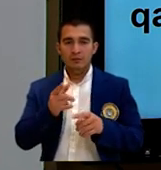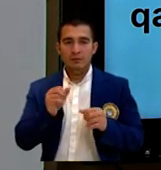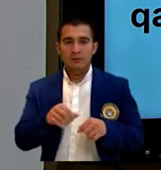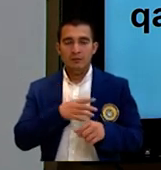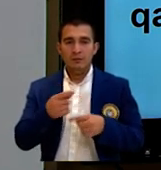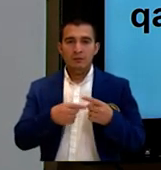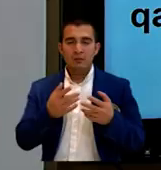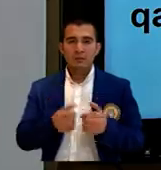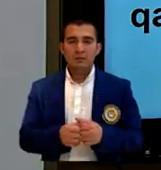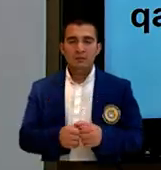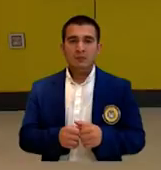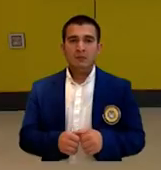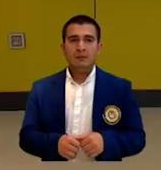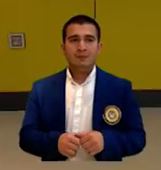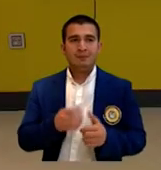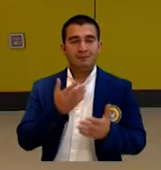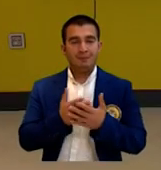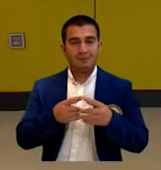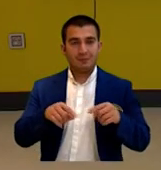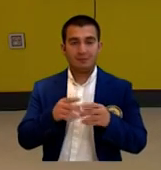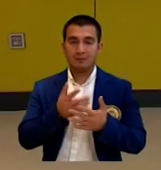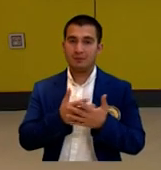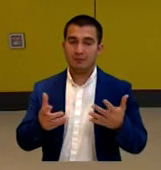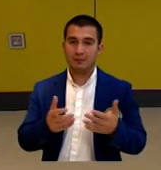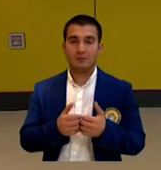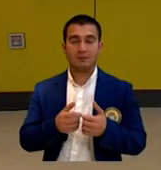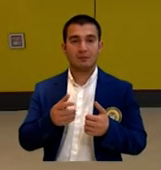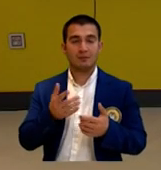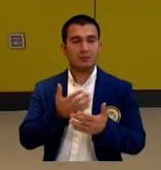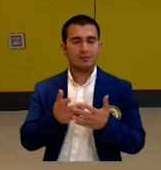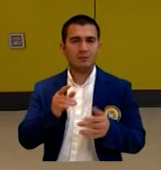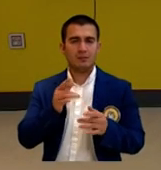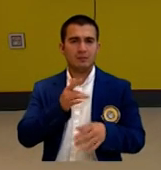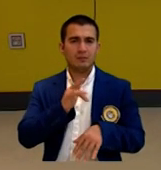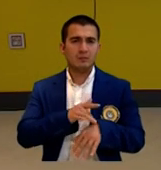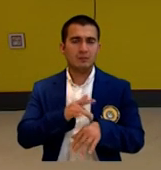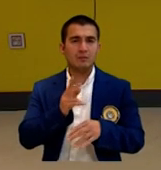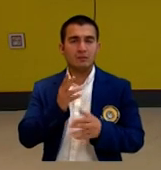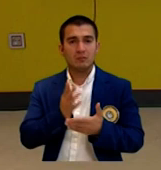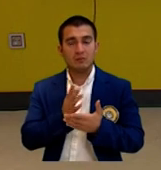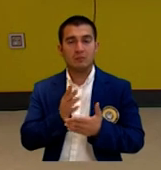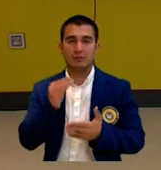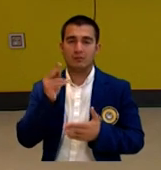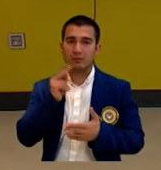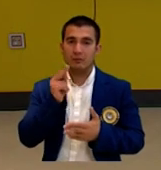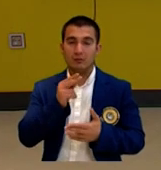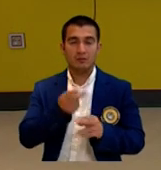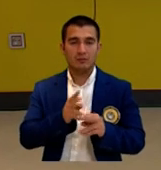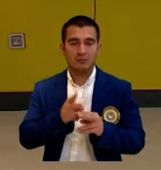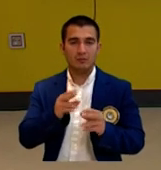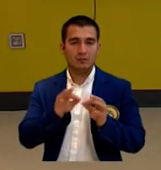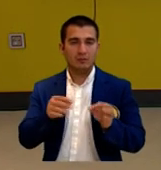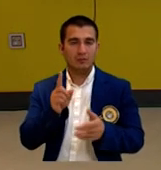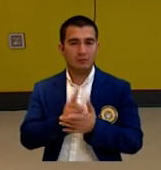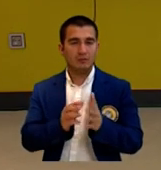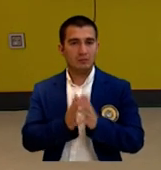atrofida bo'ladi. Xalqaro kelishuvga muvofiq massaning atom birligi qilib, uglerod atomi massasining 12 dan